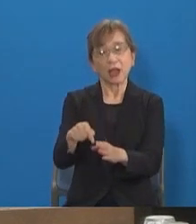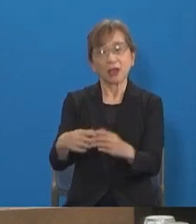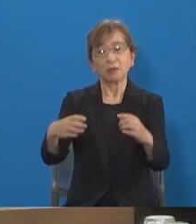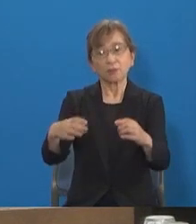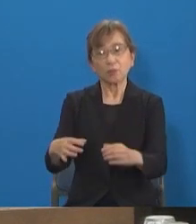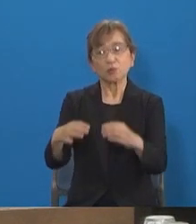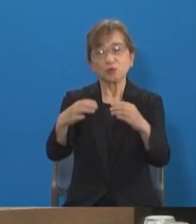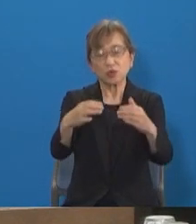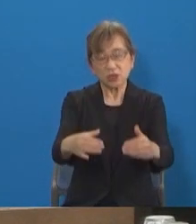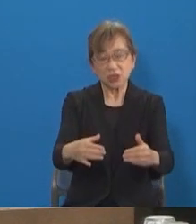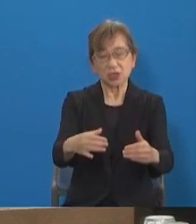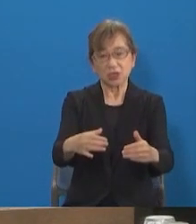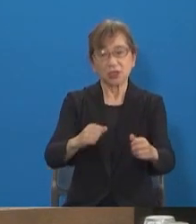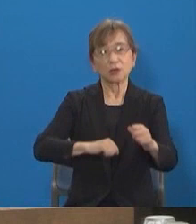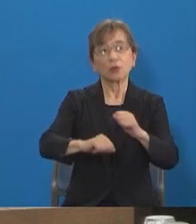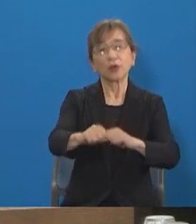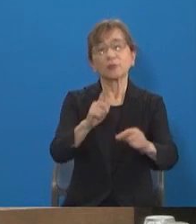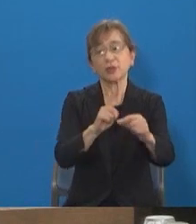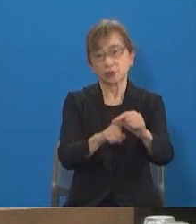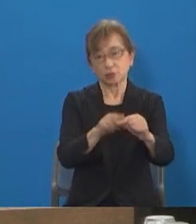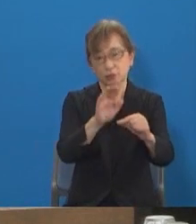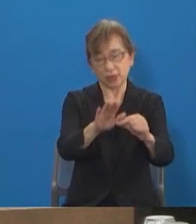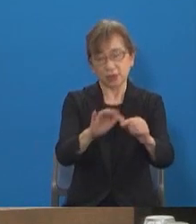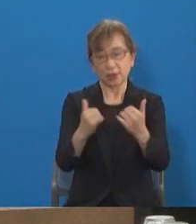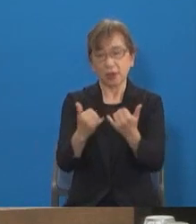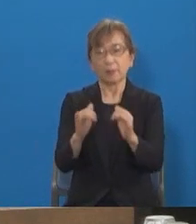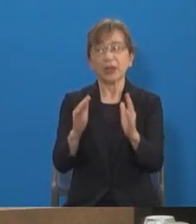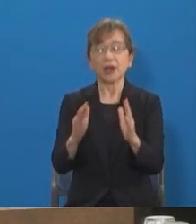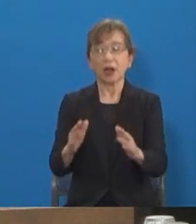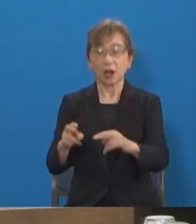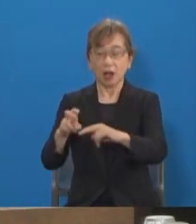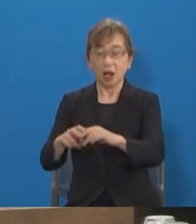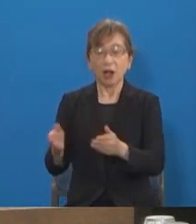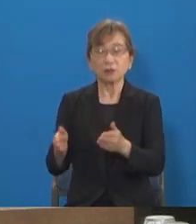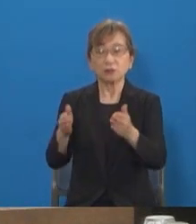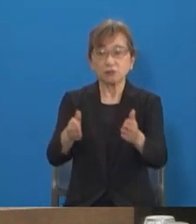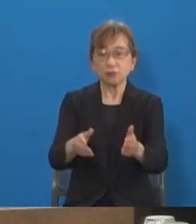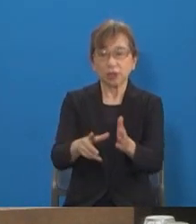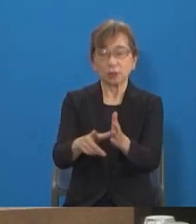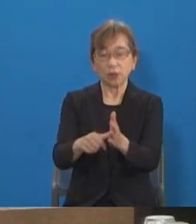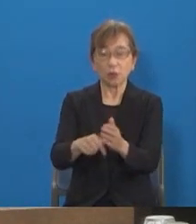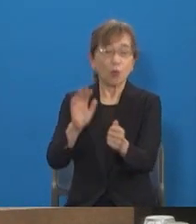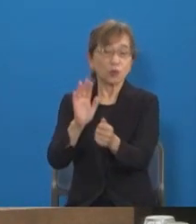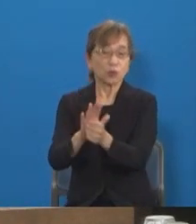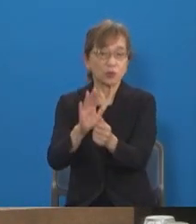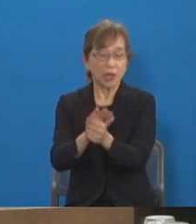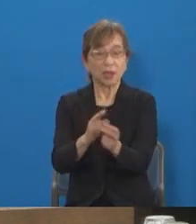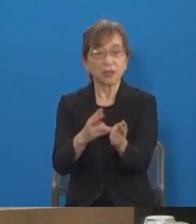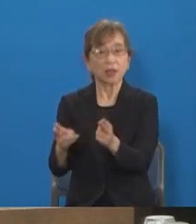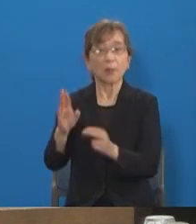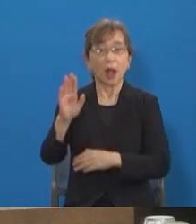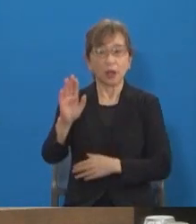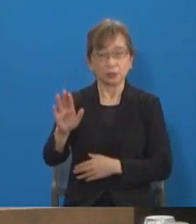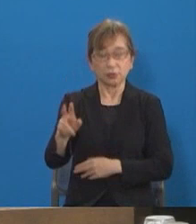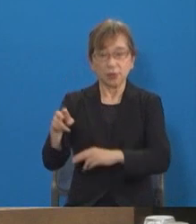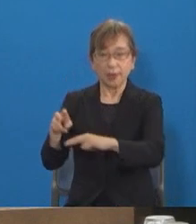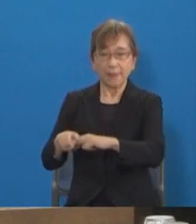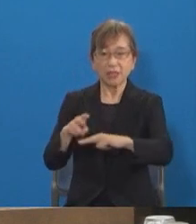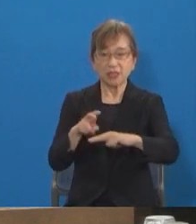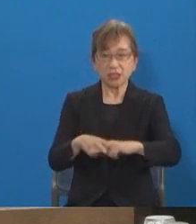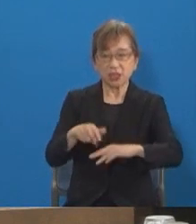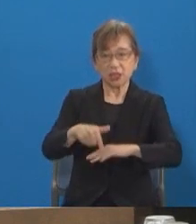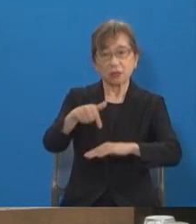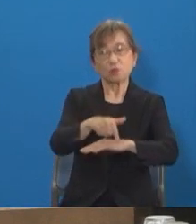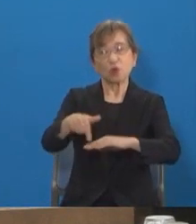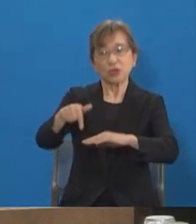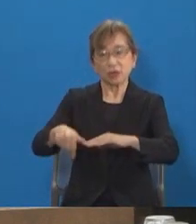推進に取り組まれており、民間が設置する際の助成制度のほか、ベンチプロジェクトへの寄付